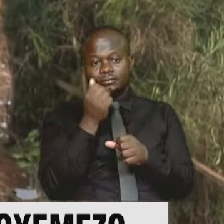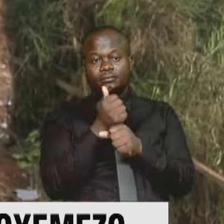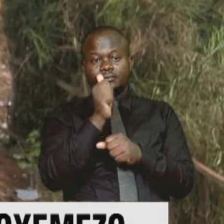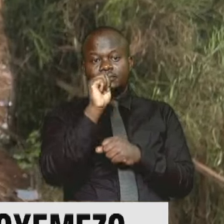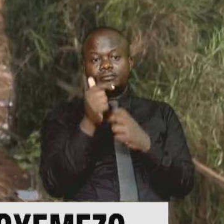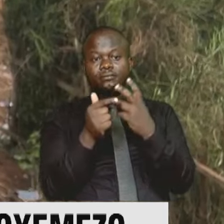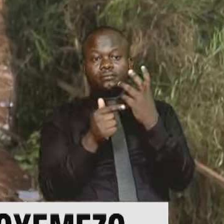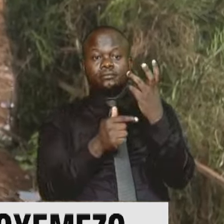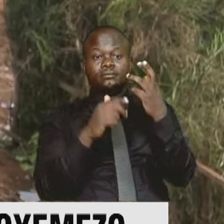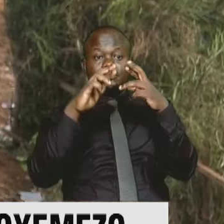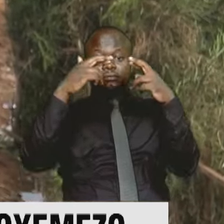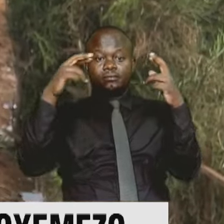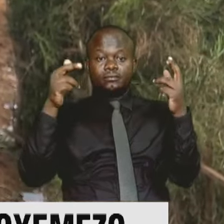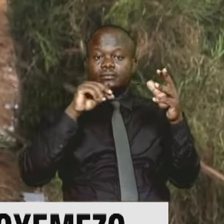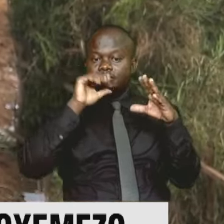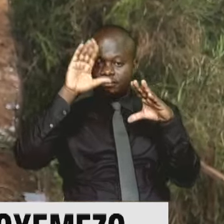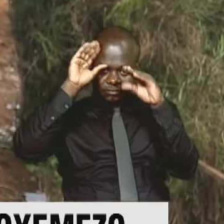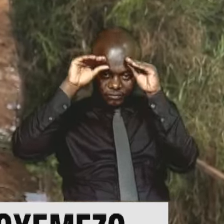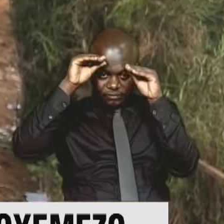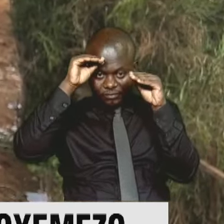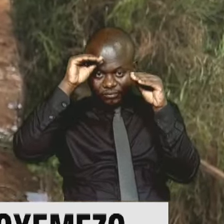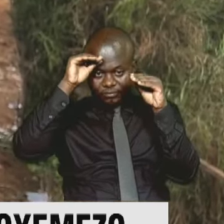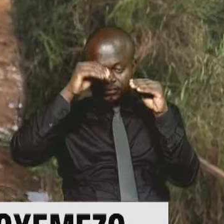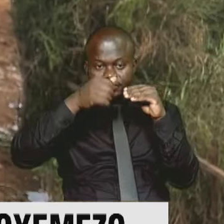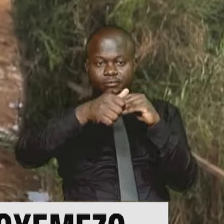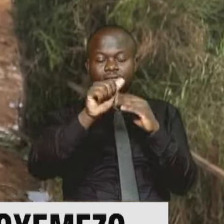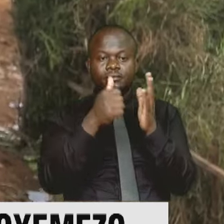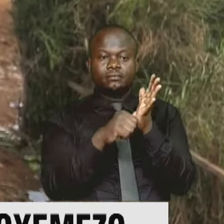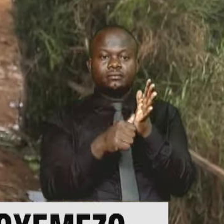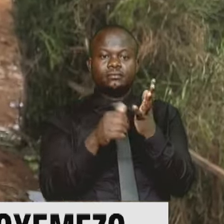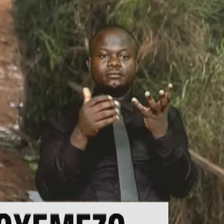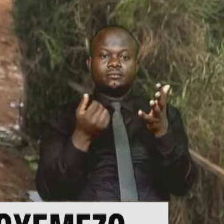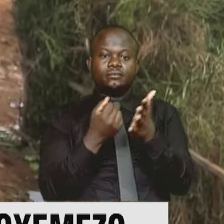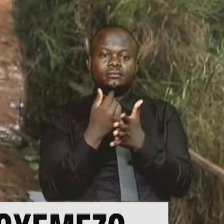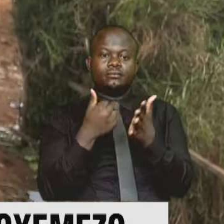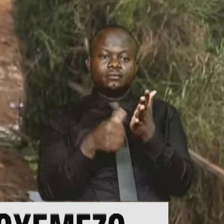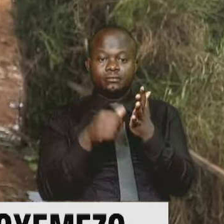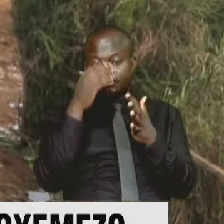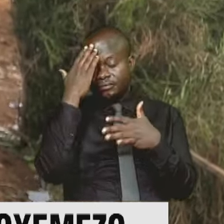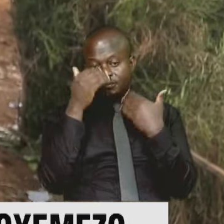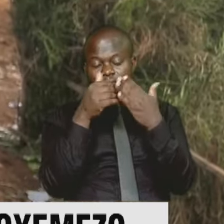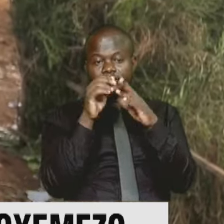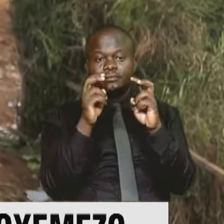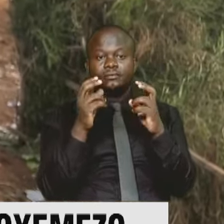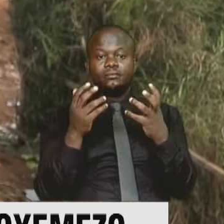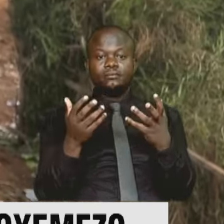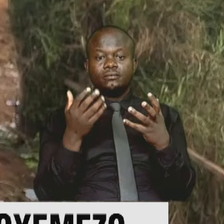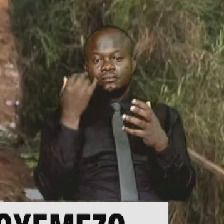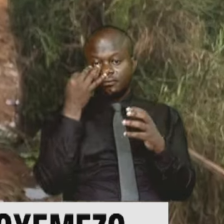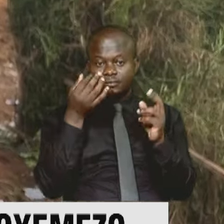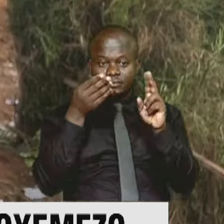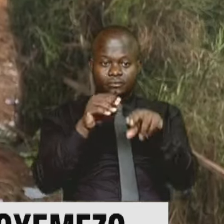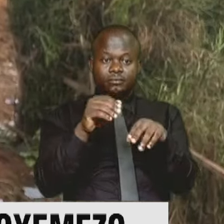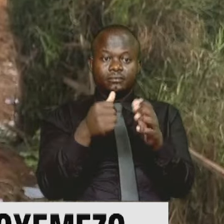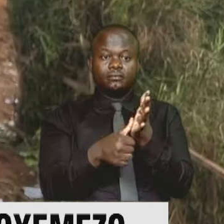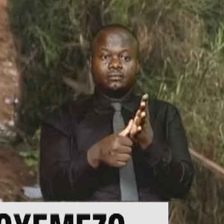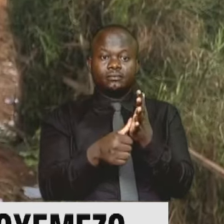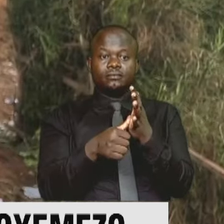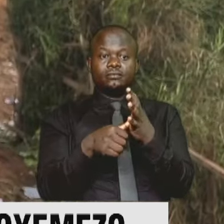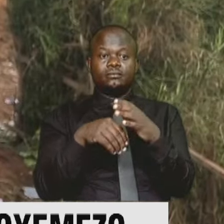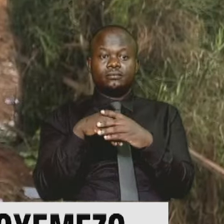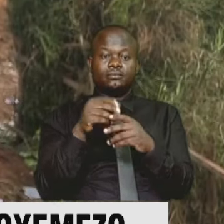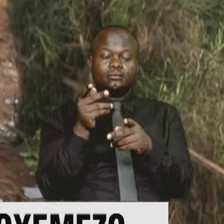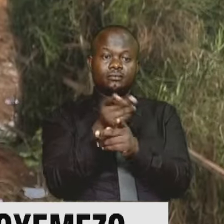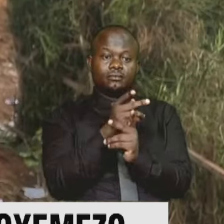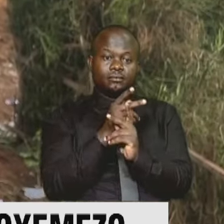zire installation utarabyigiye, icyo kibazo bitera ikibazo ko iyo habaye ikibazo muri maintenance